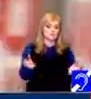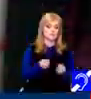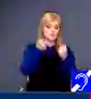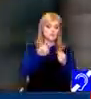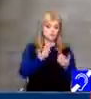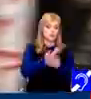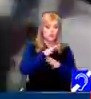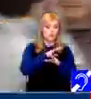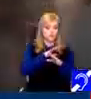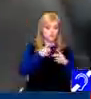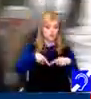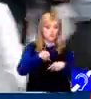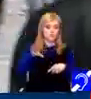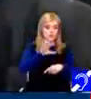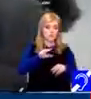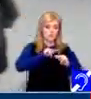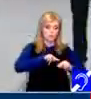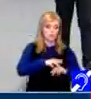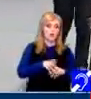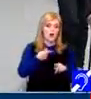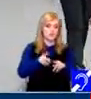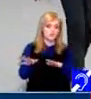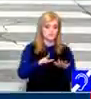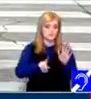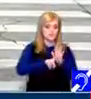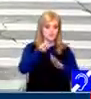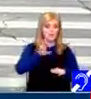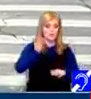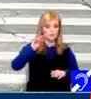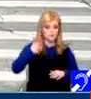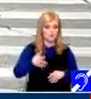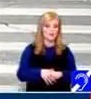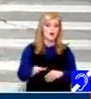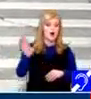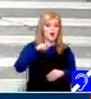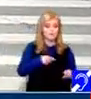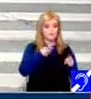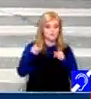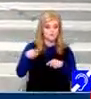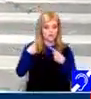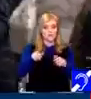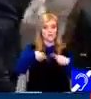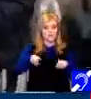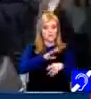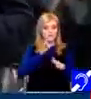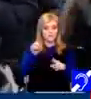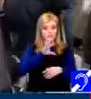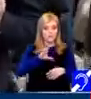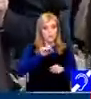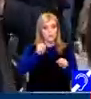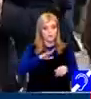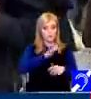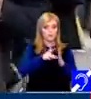noua autoritate europeană a muncii. Aceasta va funcționa pentru început la Bruxelles, apoi va fi mutată într-un alt oraș european, poate chiar